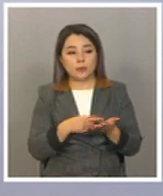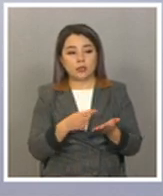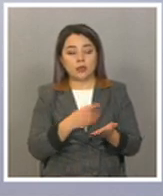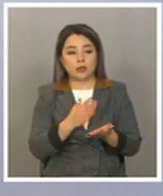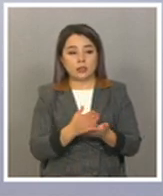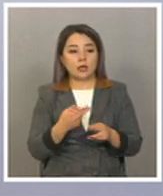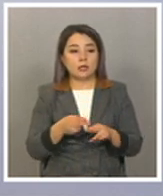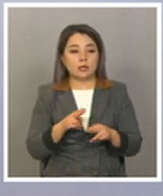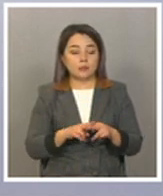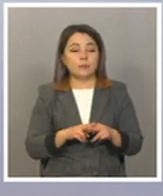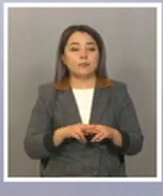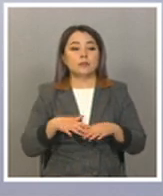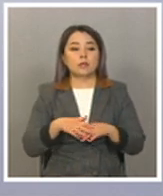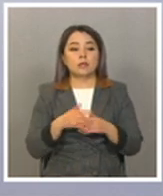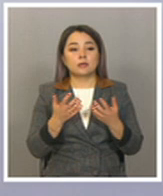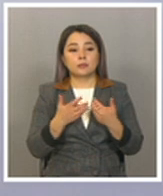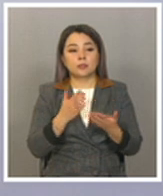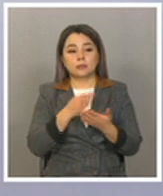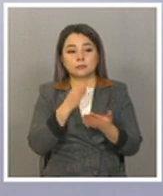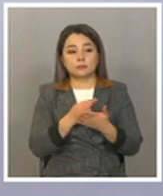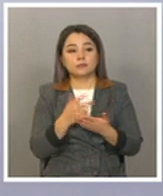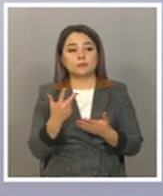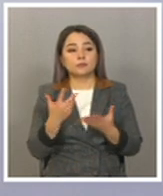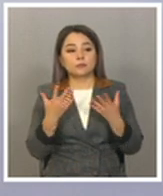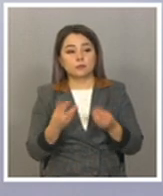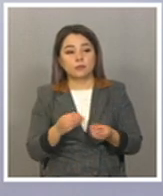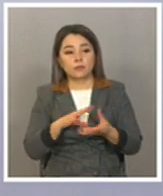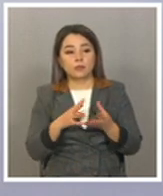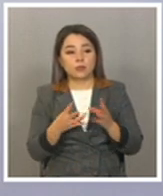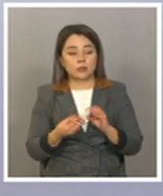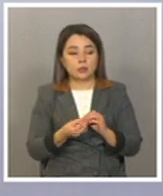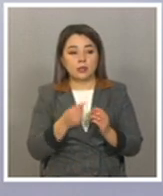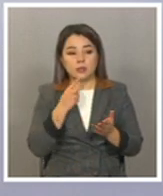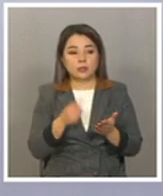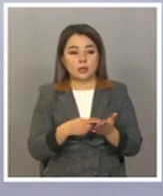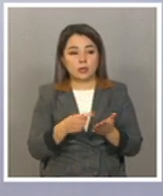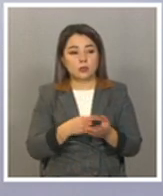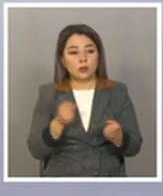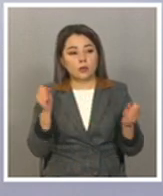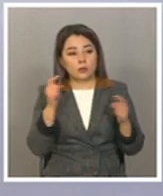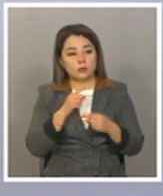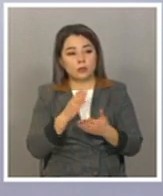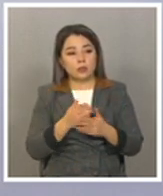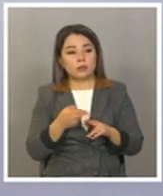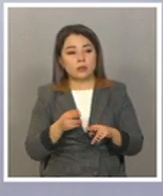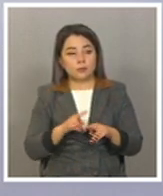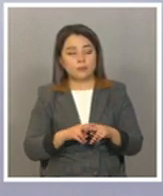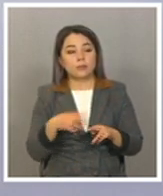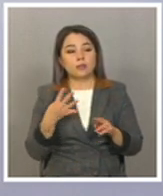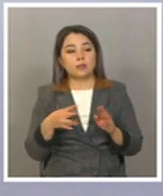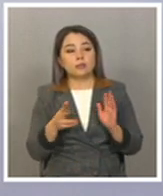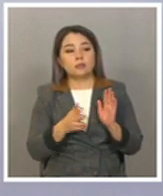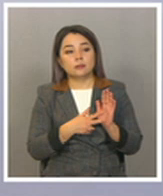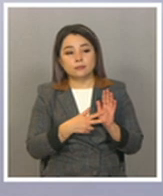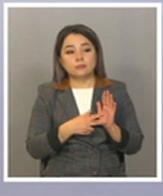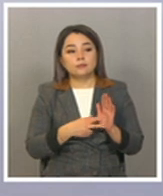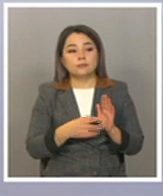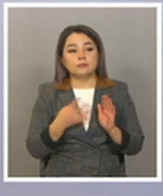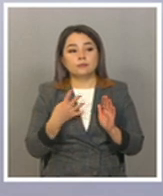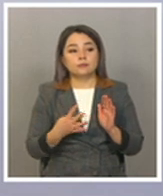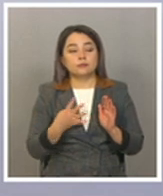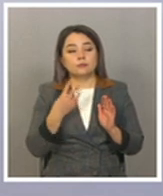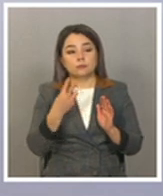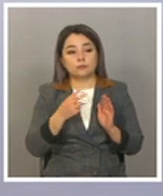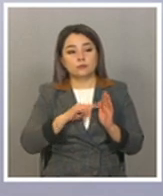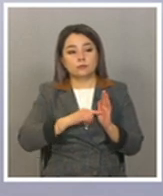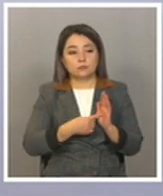шартында оқушы үшінші күні неше бет оқыған анықтау керек. Сол үшін біз 48-ді 4-тен 3-ке